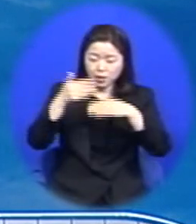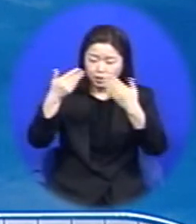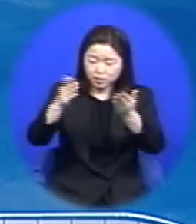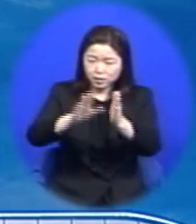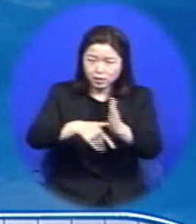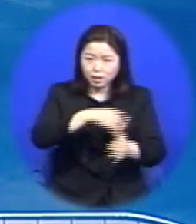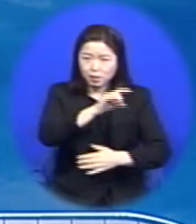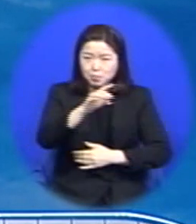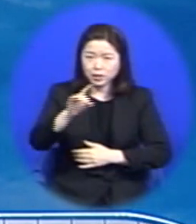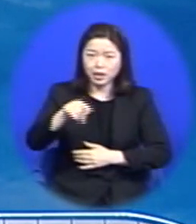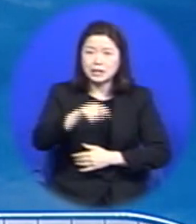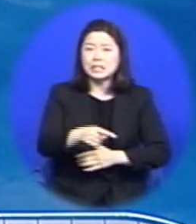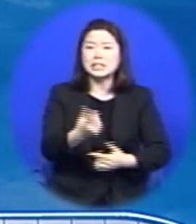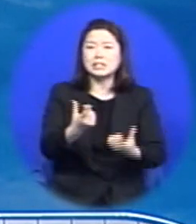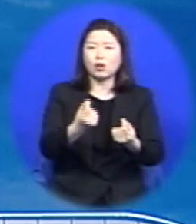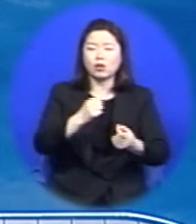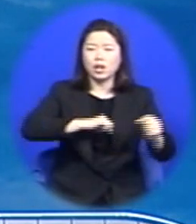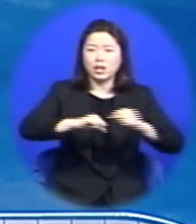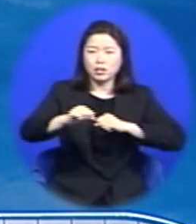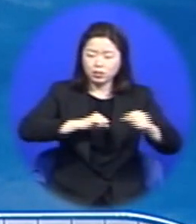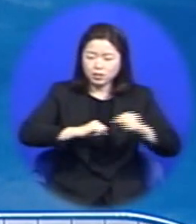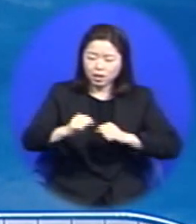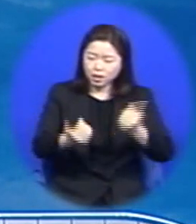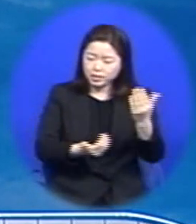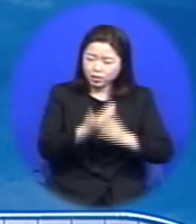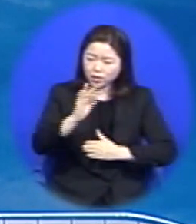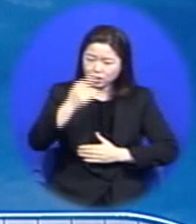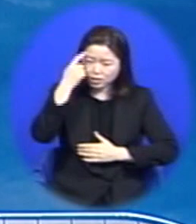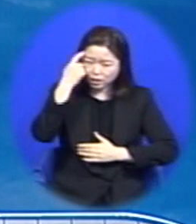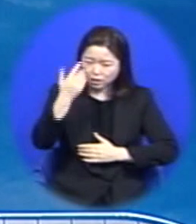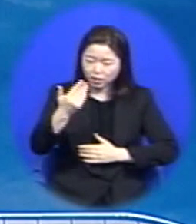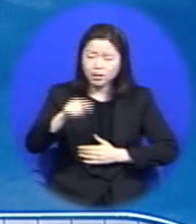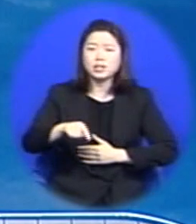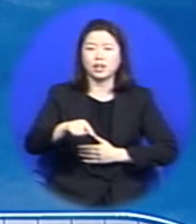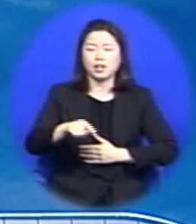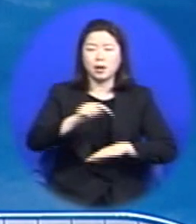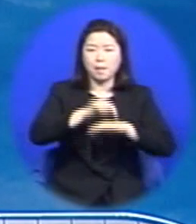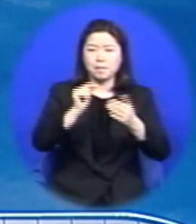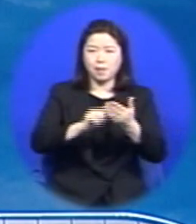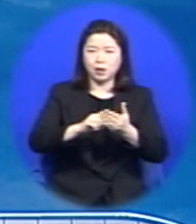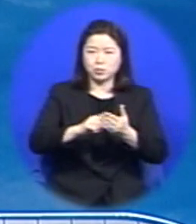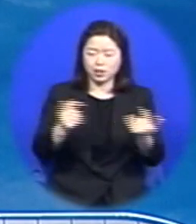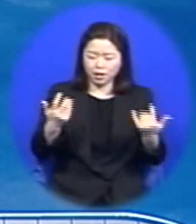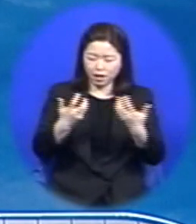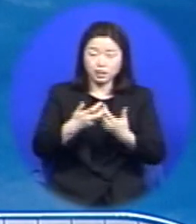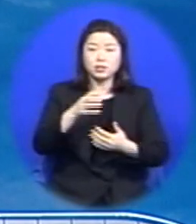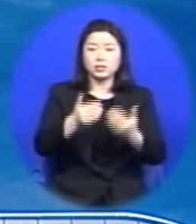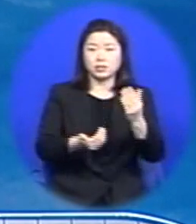아닌가. 이런 마음의 간절함이 제 마음에 일어났고, 또 여러분들과